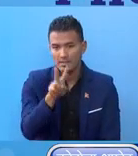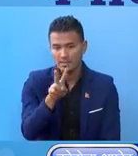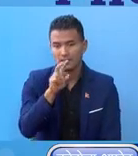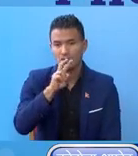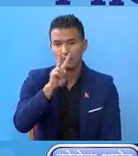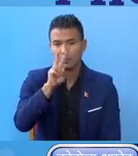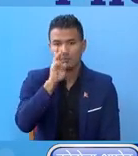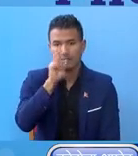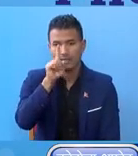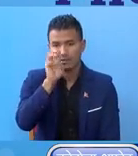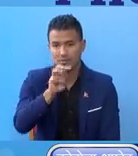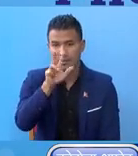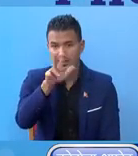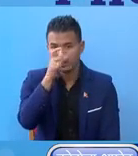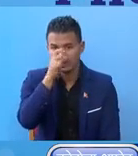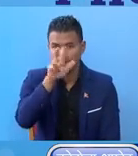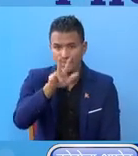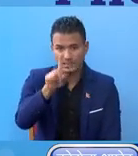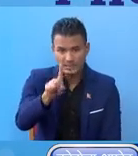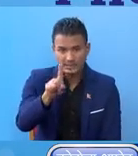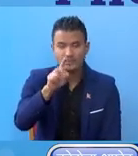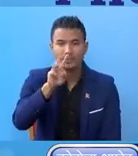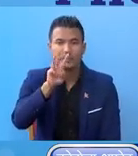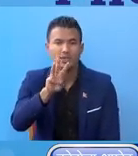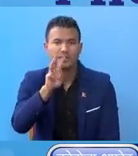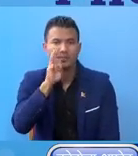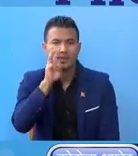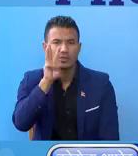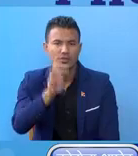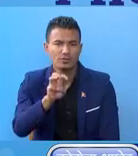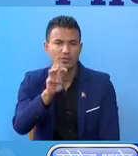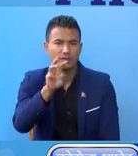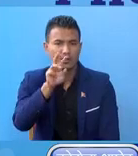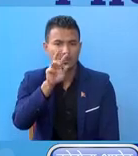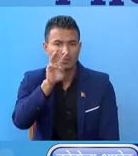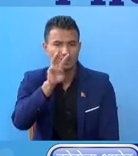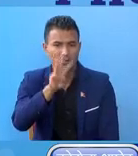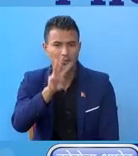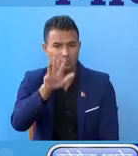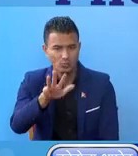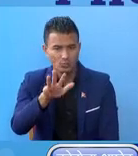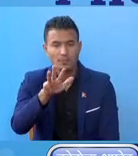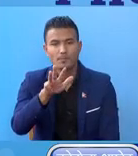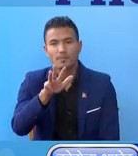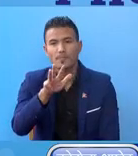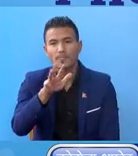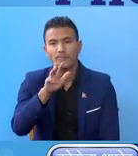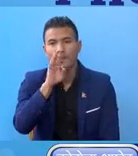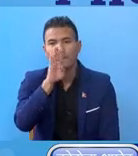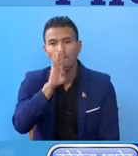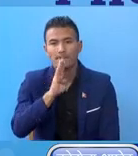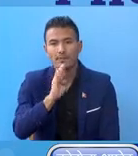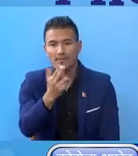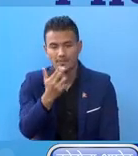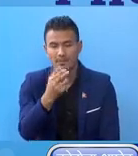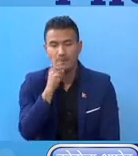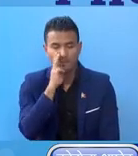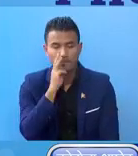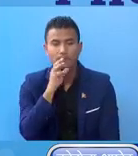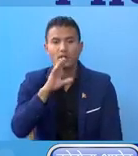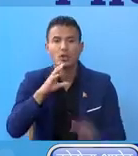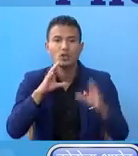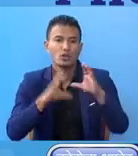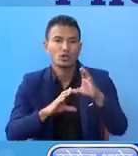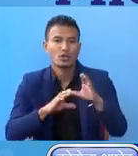1,262, दुईमा 1,881, तिनमा 3,039, बागमती प्रदेशमा,